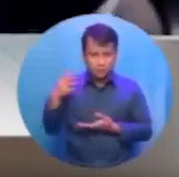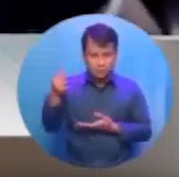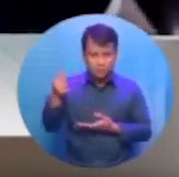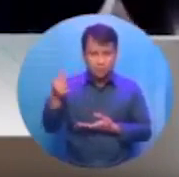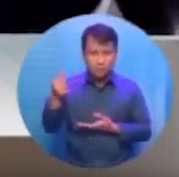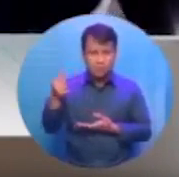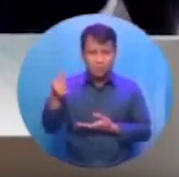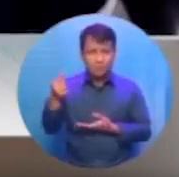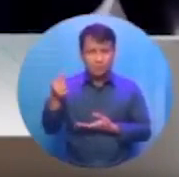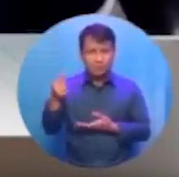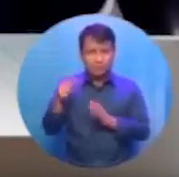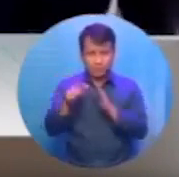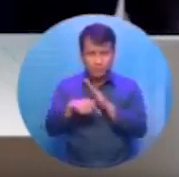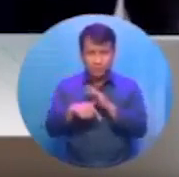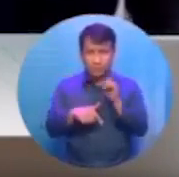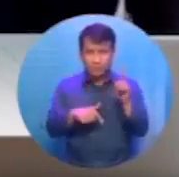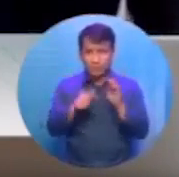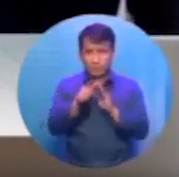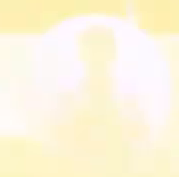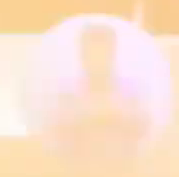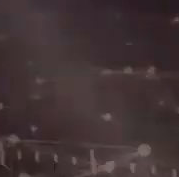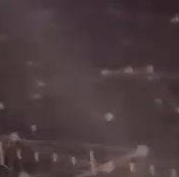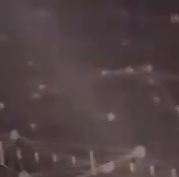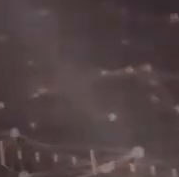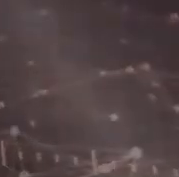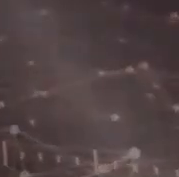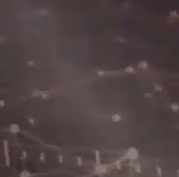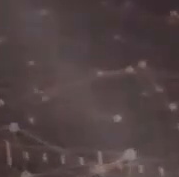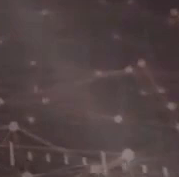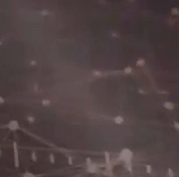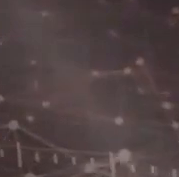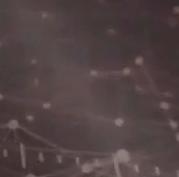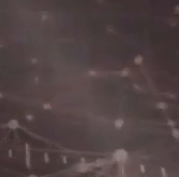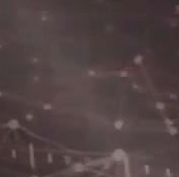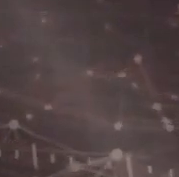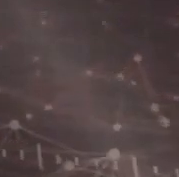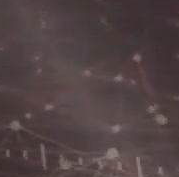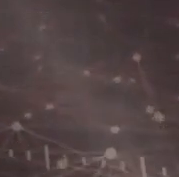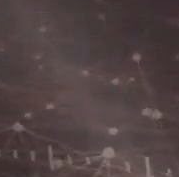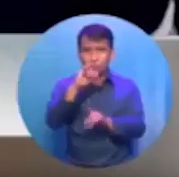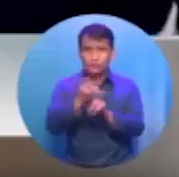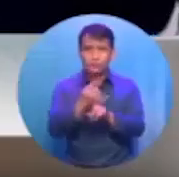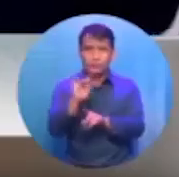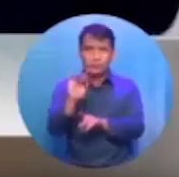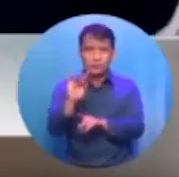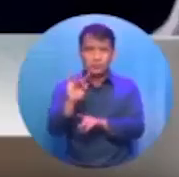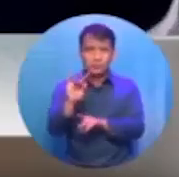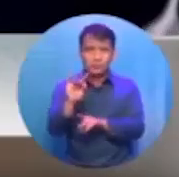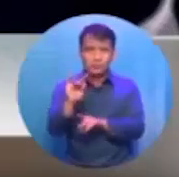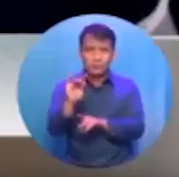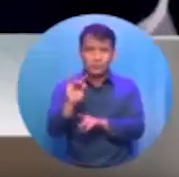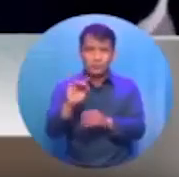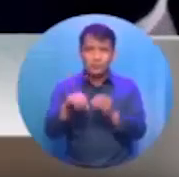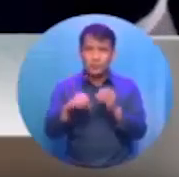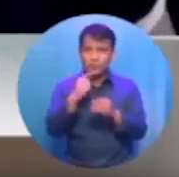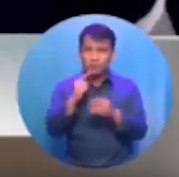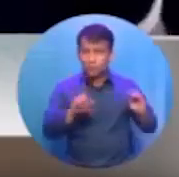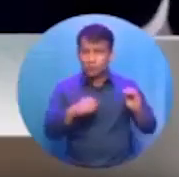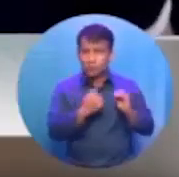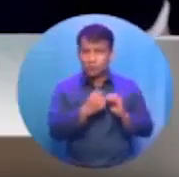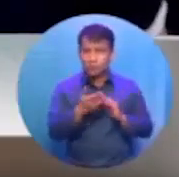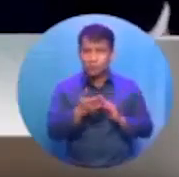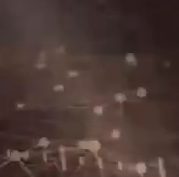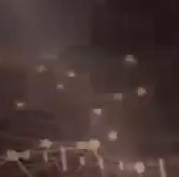Ma'am, later makakausap natin isang abogado. Kailan po sila nahuli? June 18 po, June 18. Sir. Tapos kailan po sila